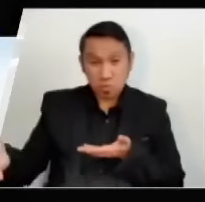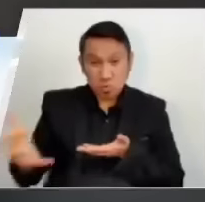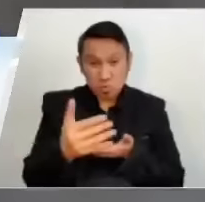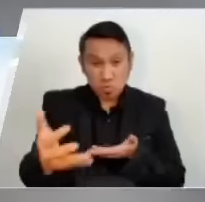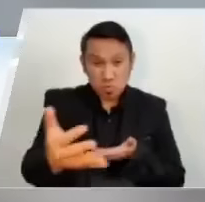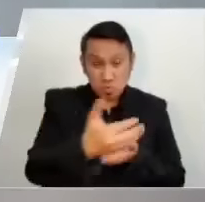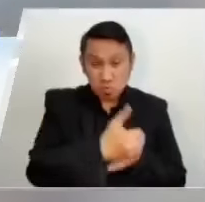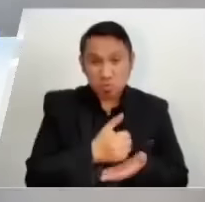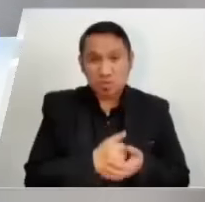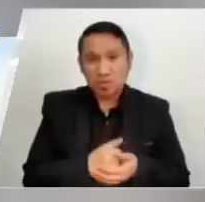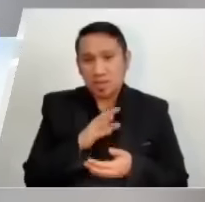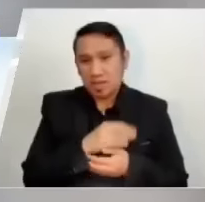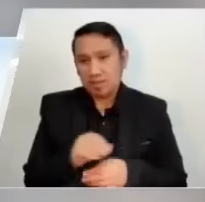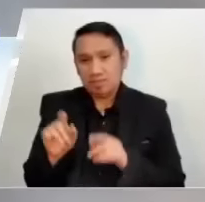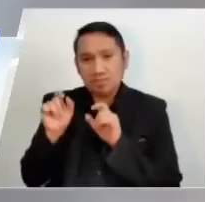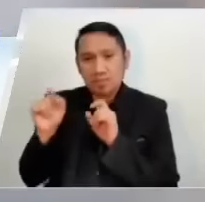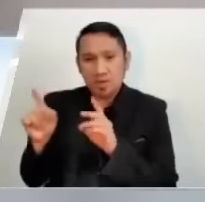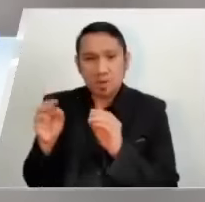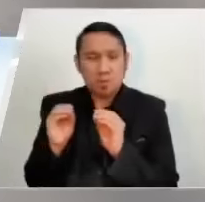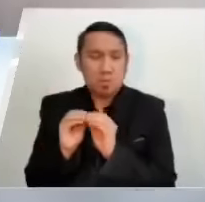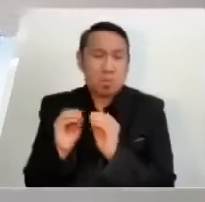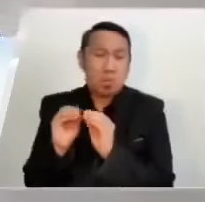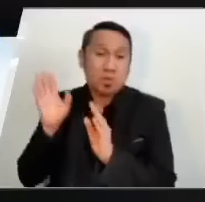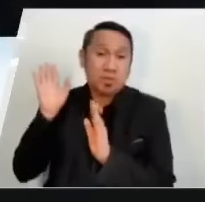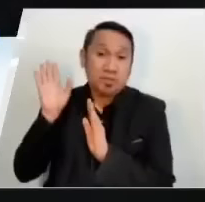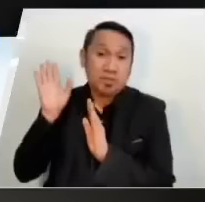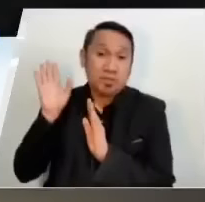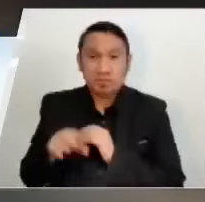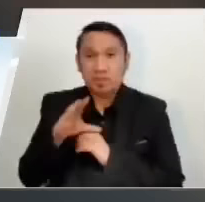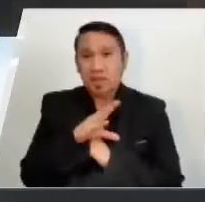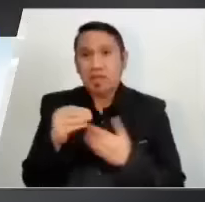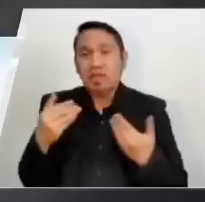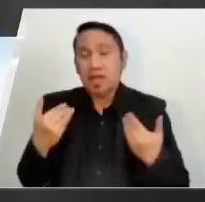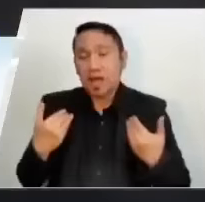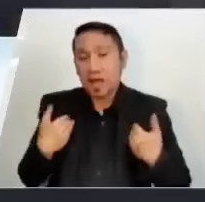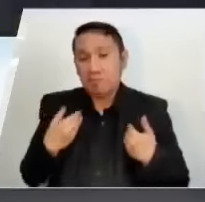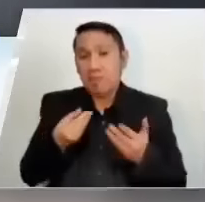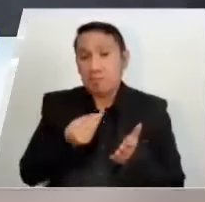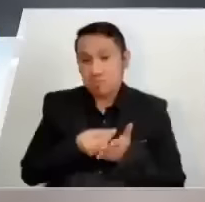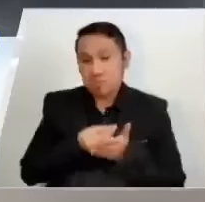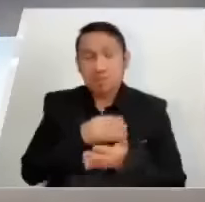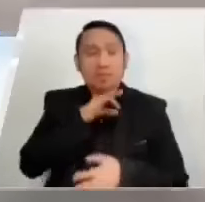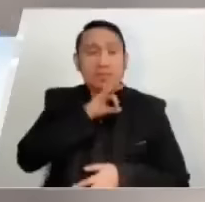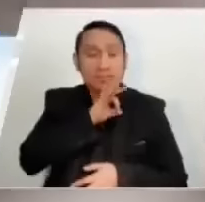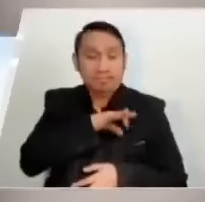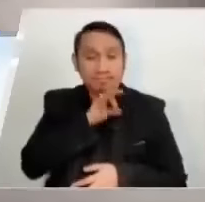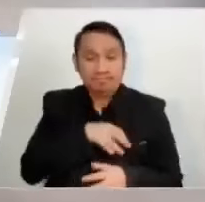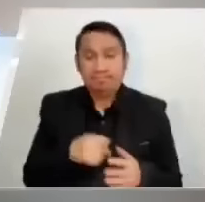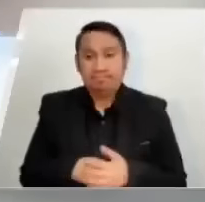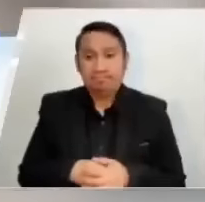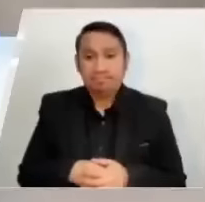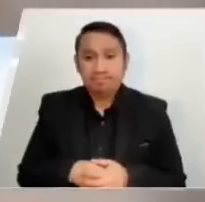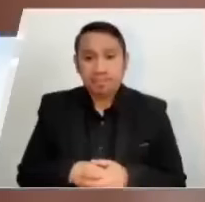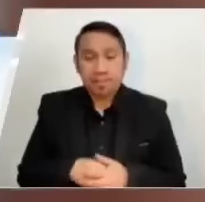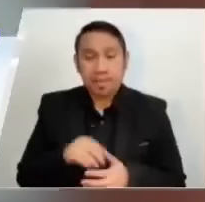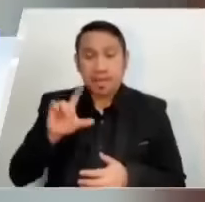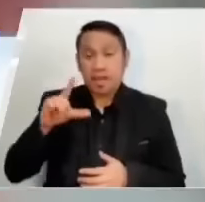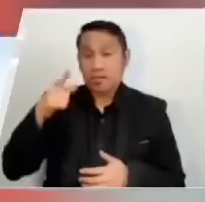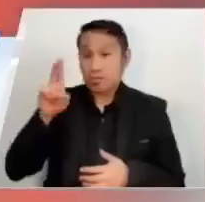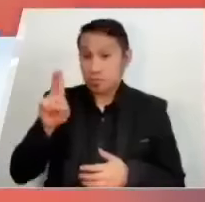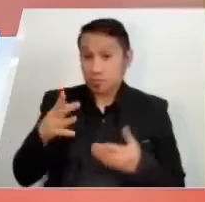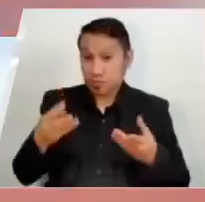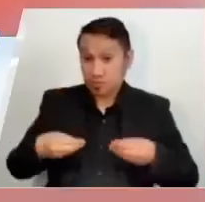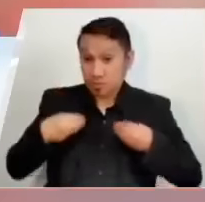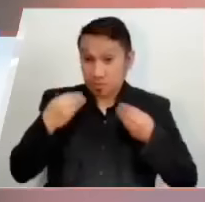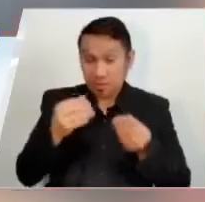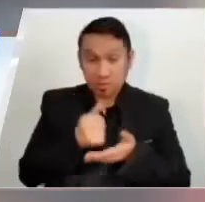at ibenta sa mas murang halaga ang mga isda para may maisalba pa sa kanilang kita. Ang lokal na pamahalaan magbibigay ng tulong